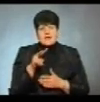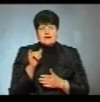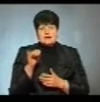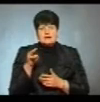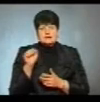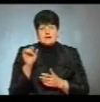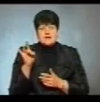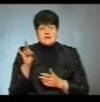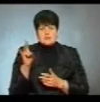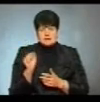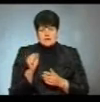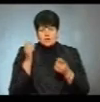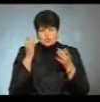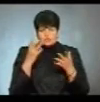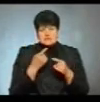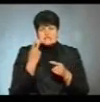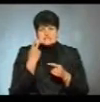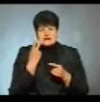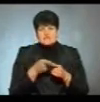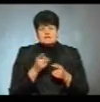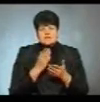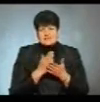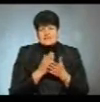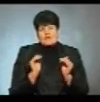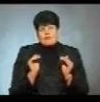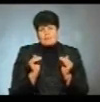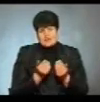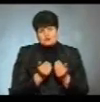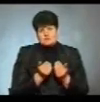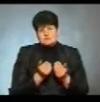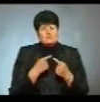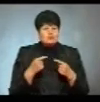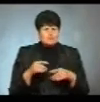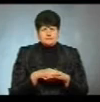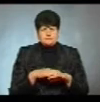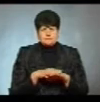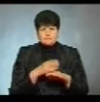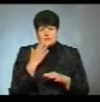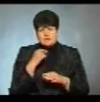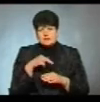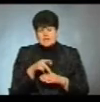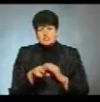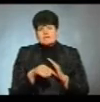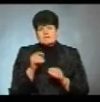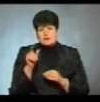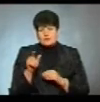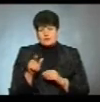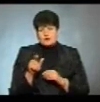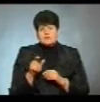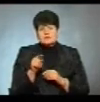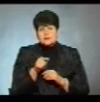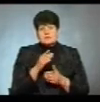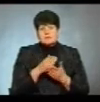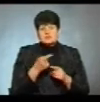елітарна культура завжди є в меншості, ну, в будь-якому суспільстві, але коли ти йдеш на вибори, ти маєш